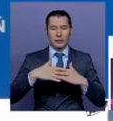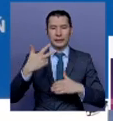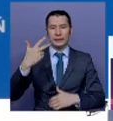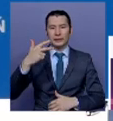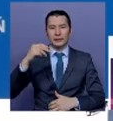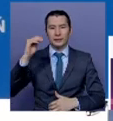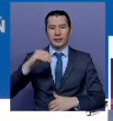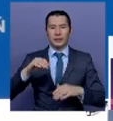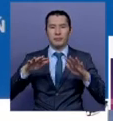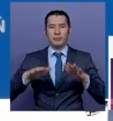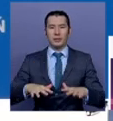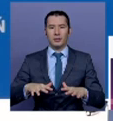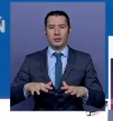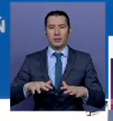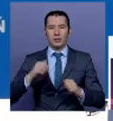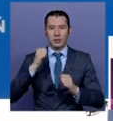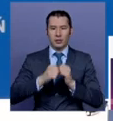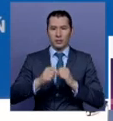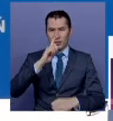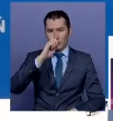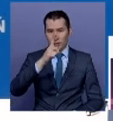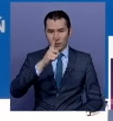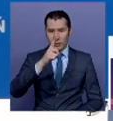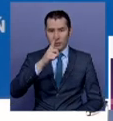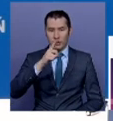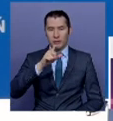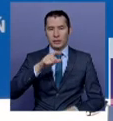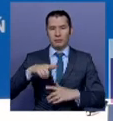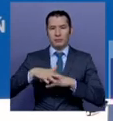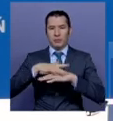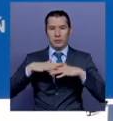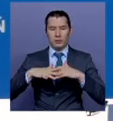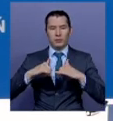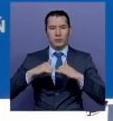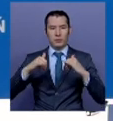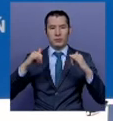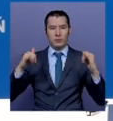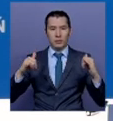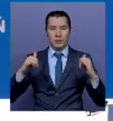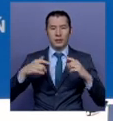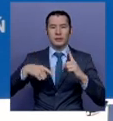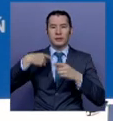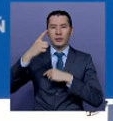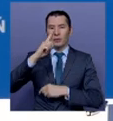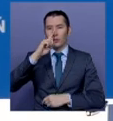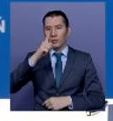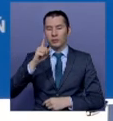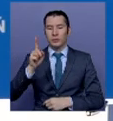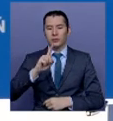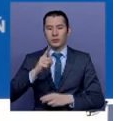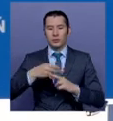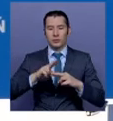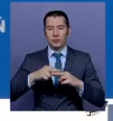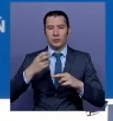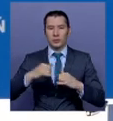құрауда. Жыл сайынғы өсіп отырған контингентті ескеретін болсақ, келесі жылы оқушы орны бұдан әрі